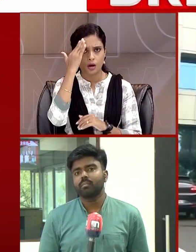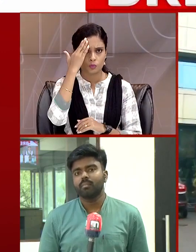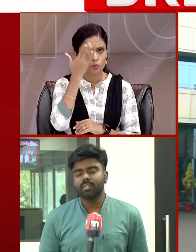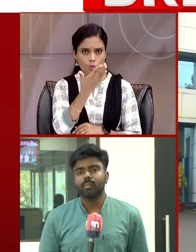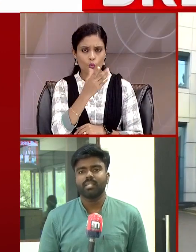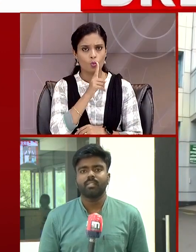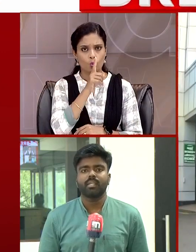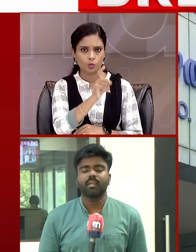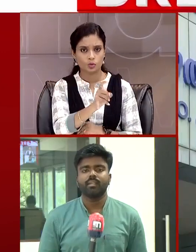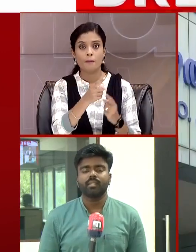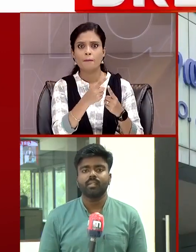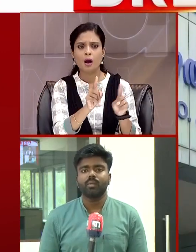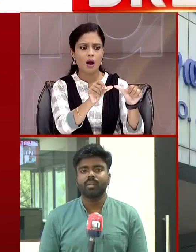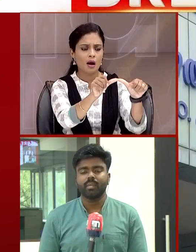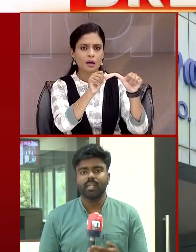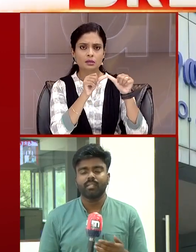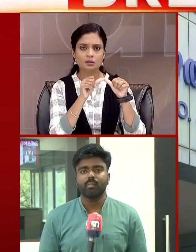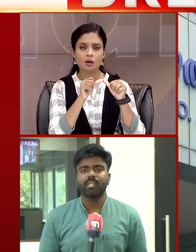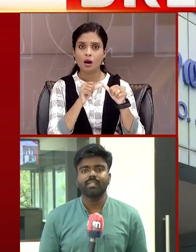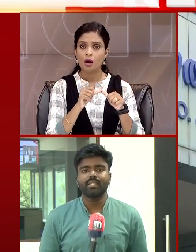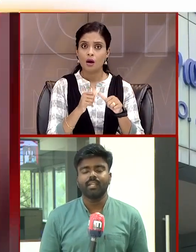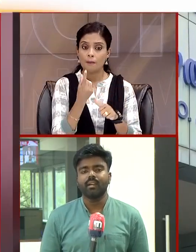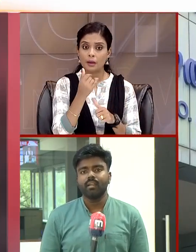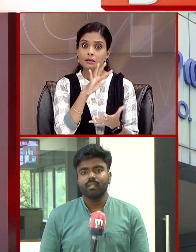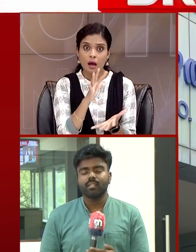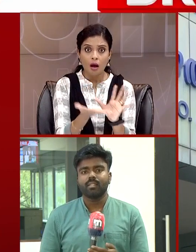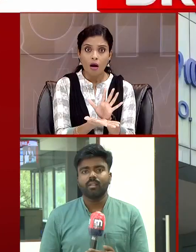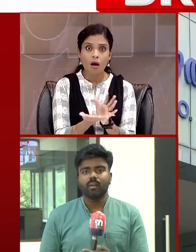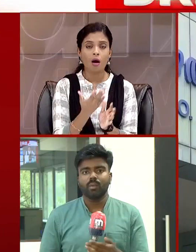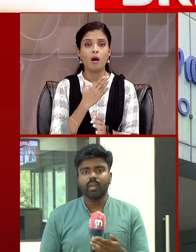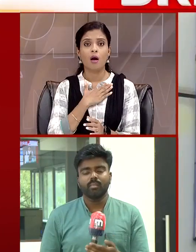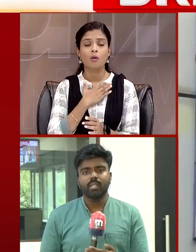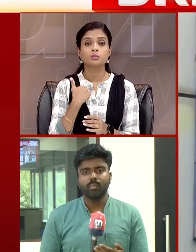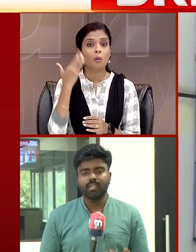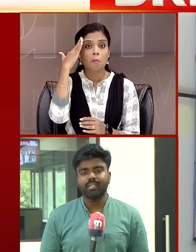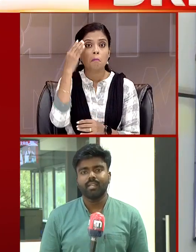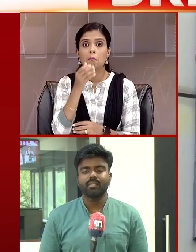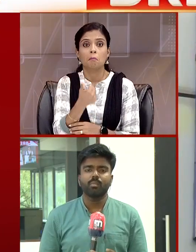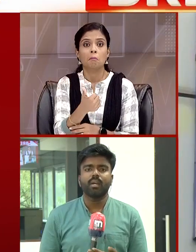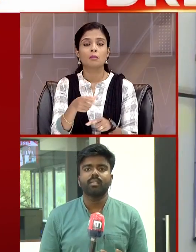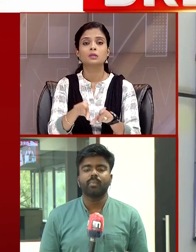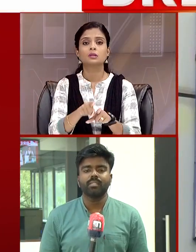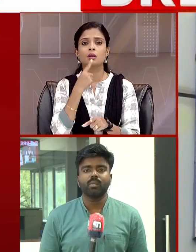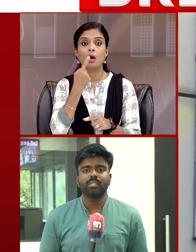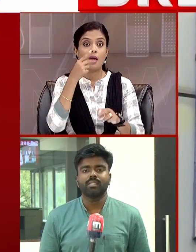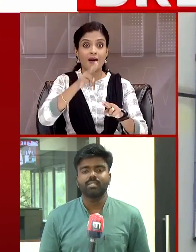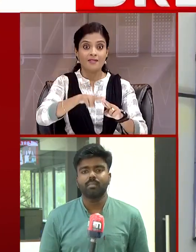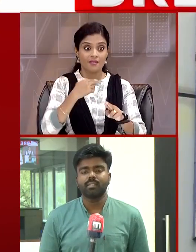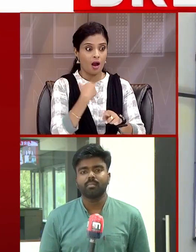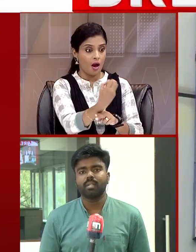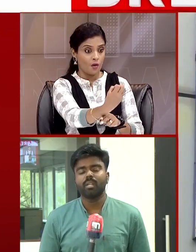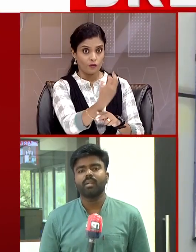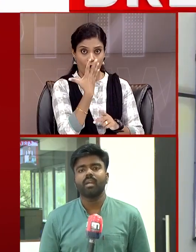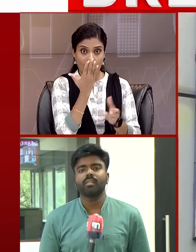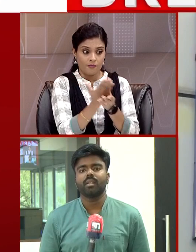സമയത്ത് മന്ത്രി പറഞ്ഞതെന്ന് പറഞ്ഞാൽ ഇത്തരത്തിൽ ഒരു ക്രമക്കേട് തൻ്റെ മുന്നിൽ എത്തിയിട്ടില്ല, ഇത്തരത്തിൽ ഒരു കാര്യം തൻ്റെ മുമ്പിൽ എത്തിയിട്ടില്ല, എത്തുമ്പോൾ അത് പരിശോധനത്തിന് ശേഷം